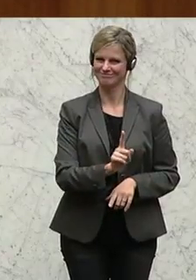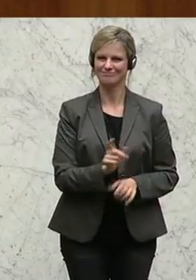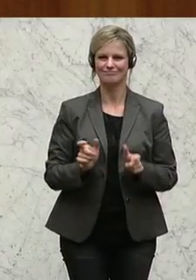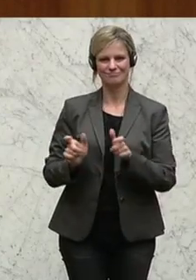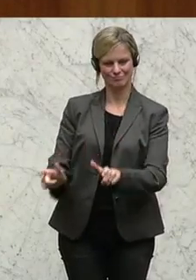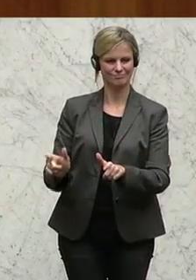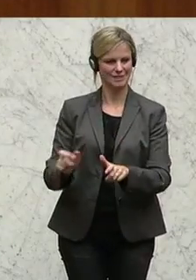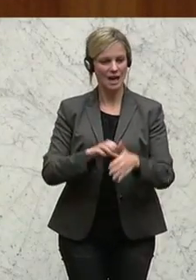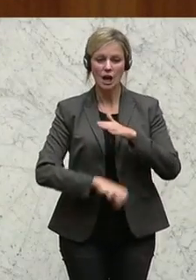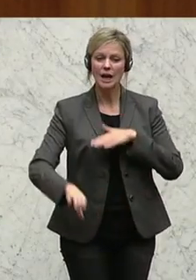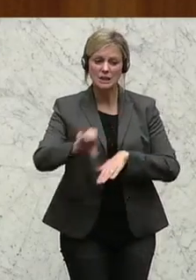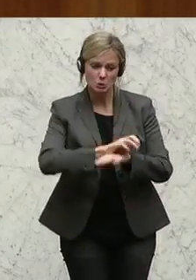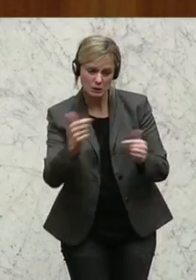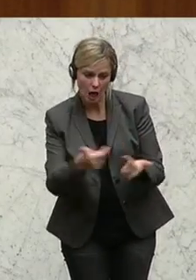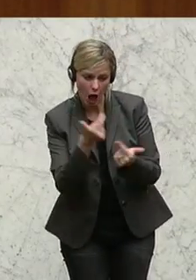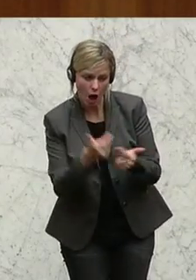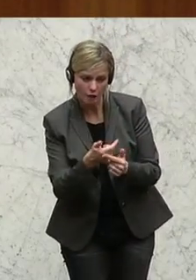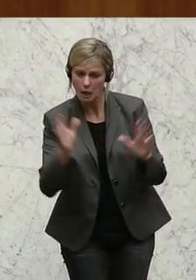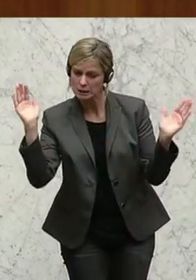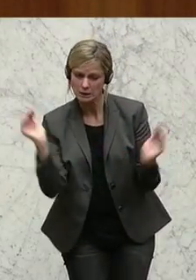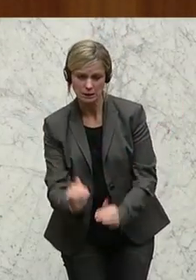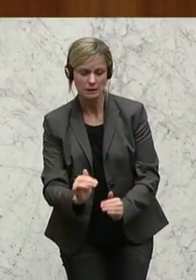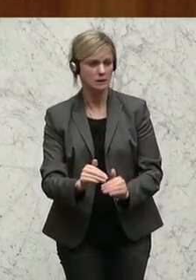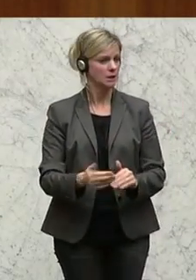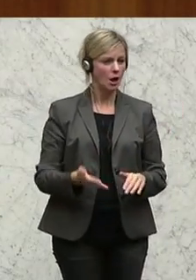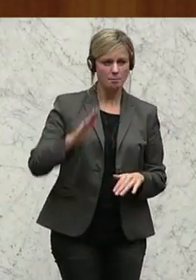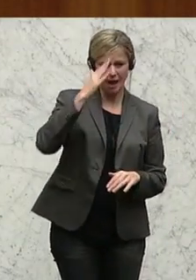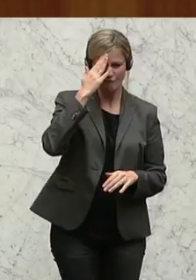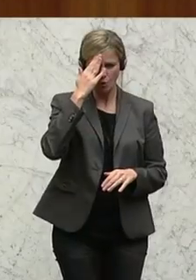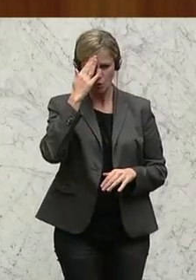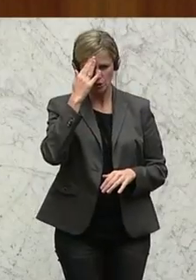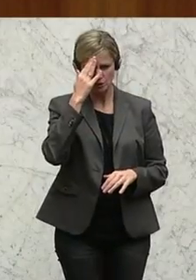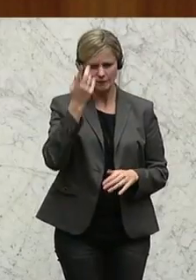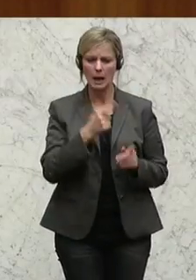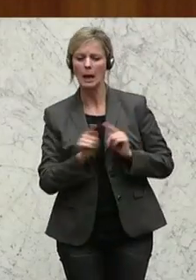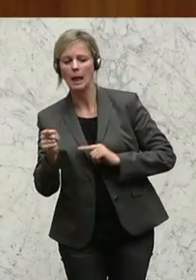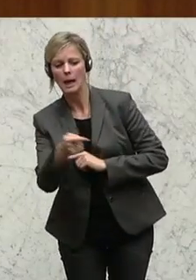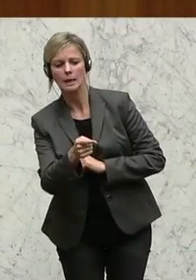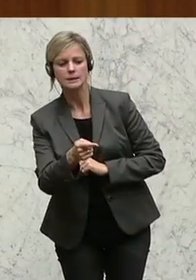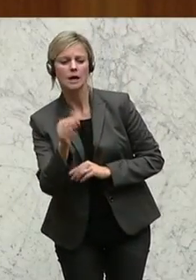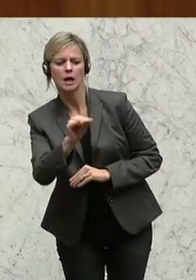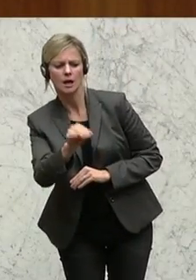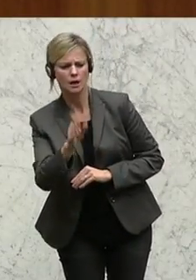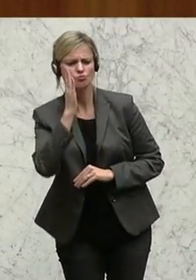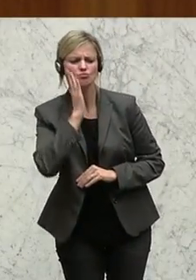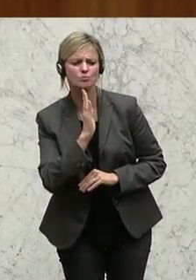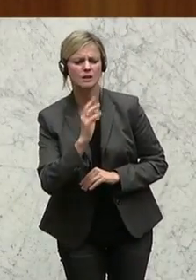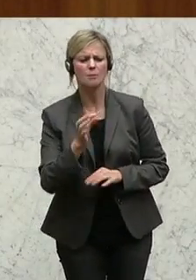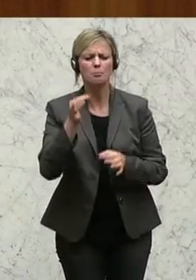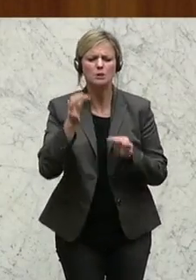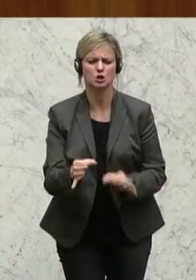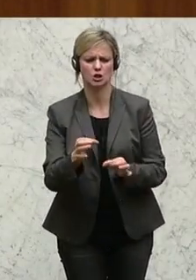für die Aufklärung kurz gehalten. Es wurde bewusst interveniert, welche Staatsanwälte hier ermitteln sollen in